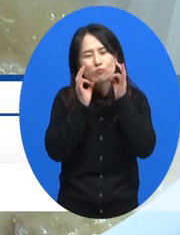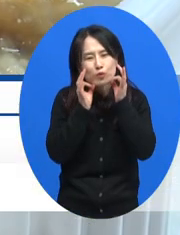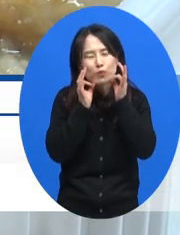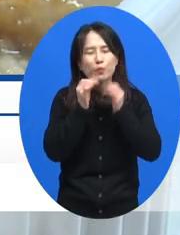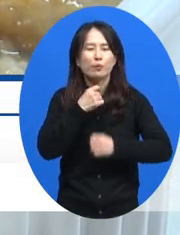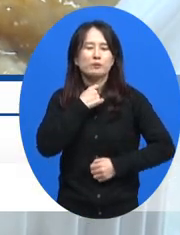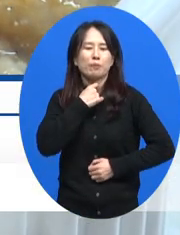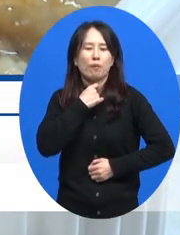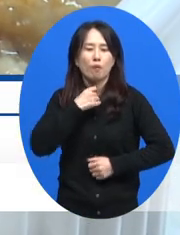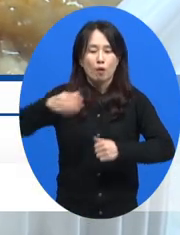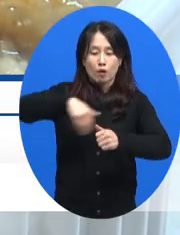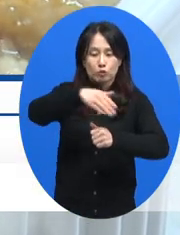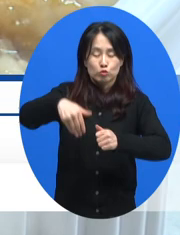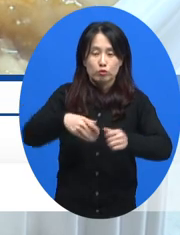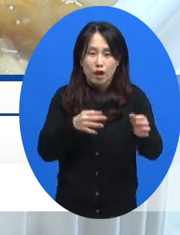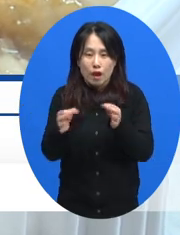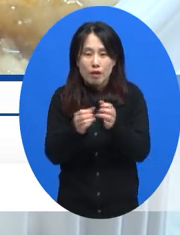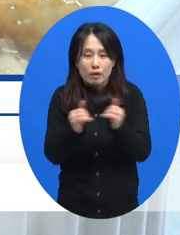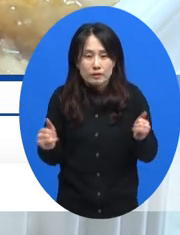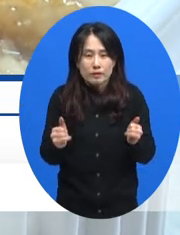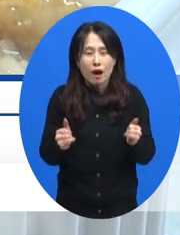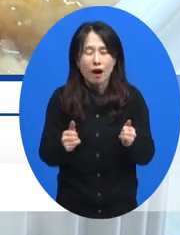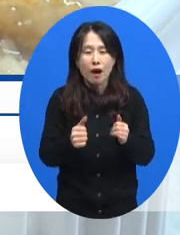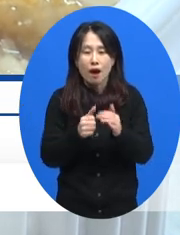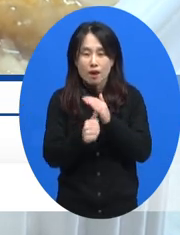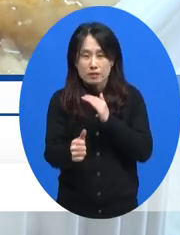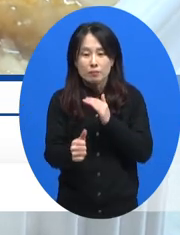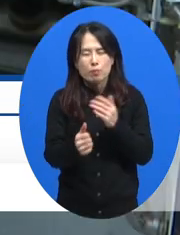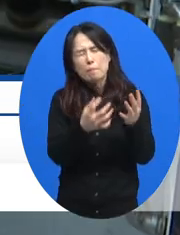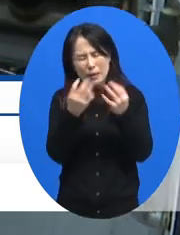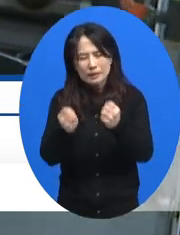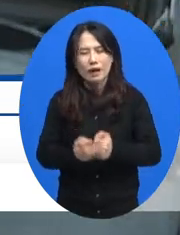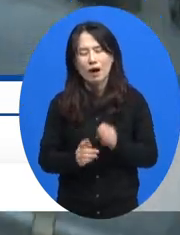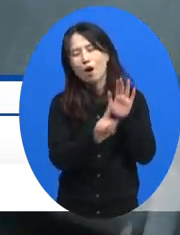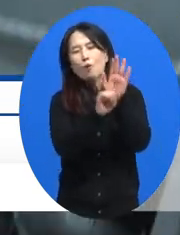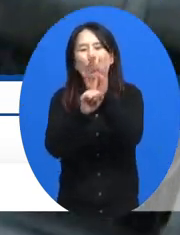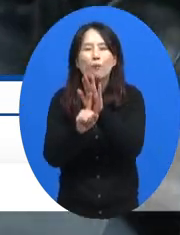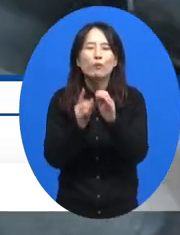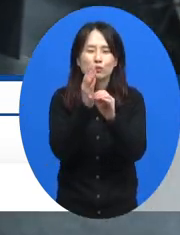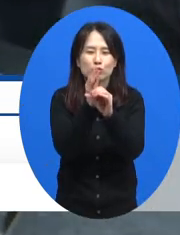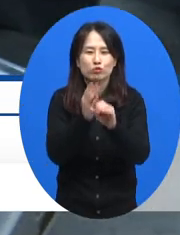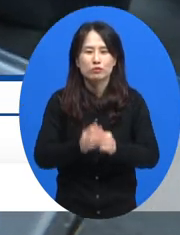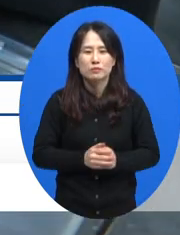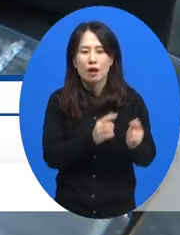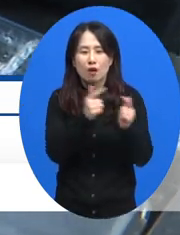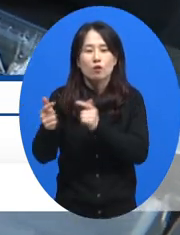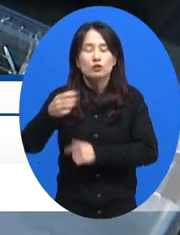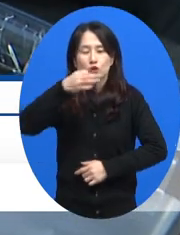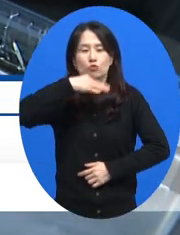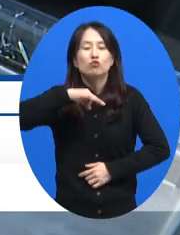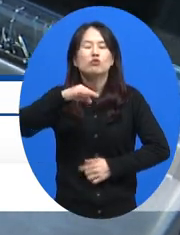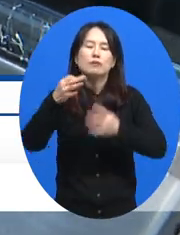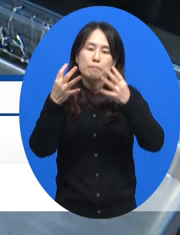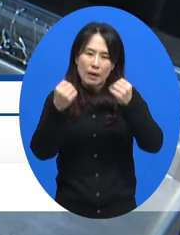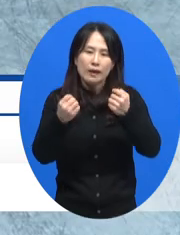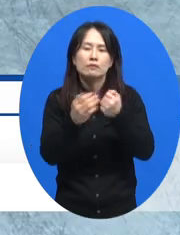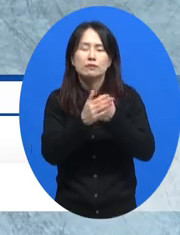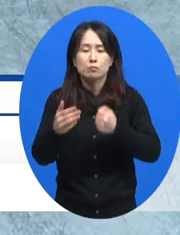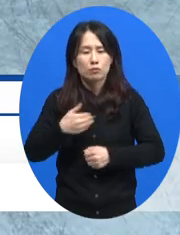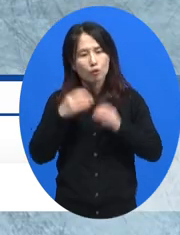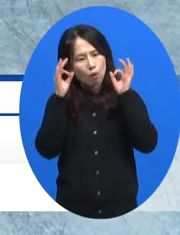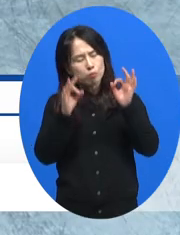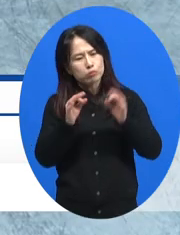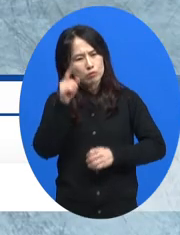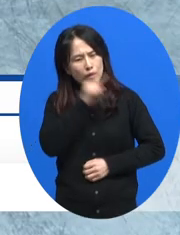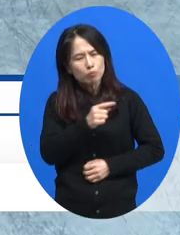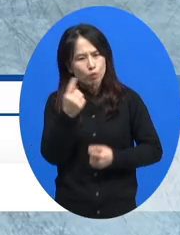거고요. 주위에 좀 영업을 같이 하는 사장님들 많이 있고요. 제가 좀 홍보를 많이 하고 있어요. 여러 가지 장점이 많이 있기 때문에 제가